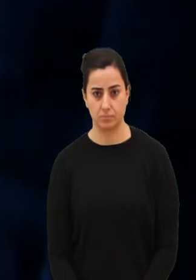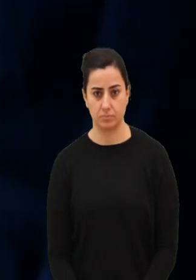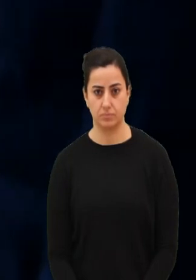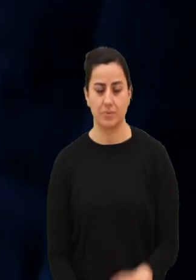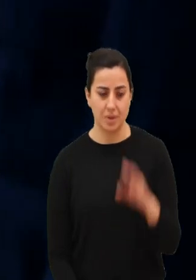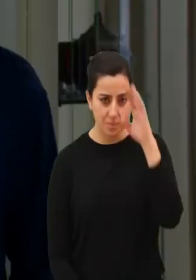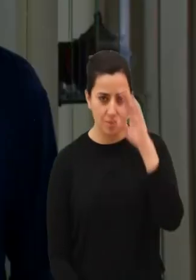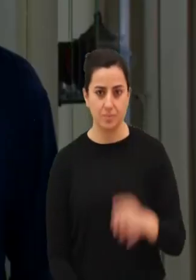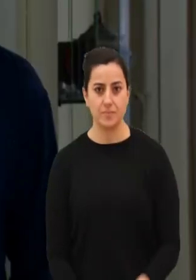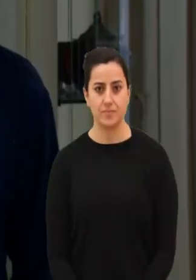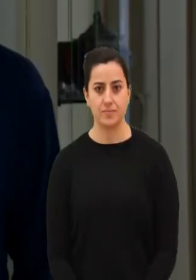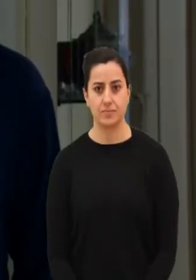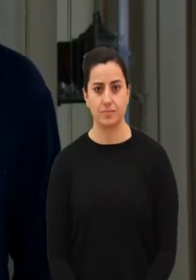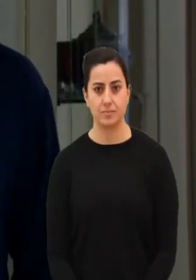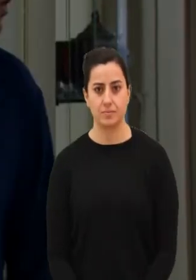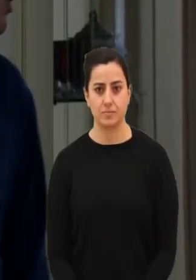Merhaba.